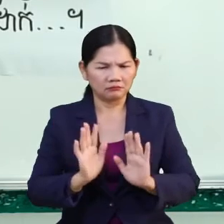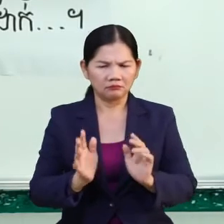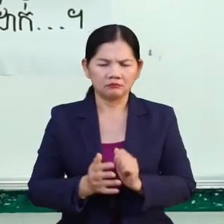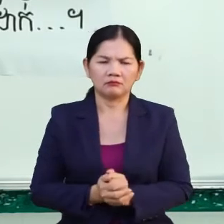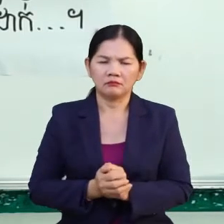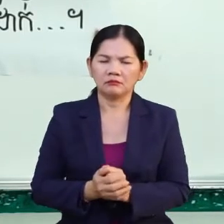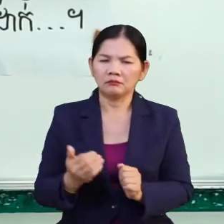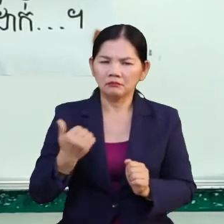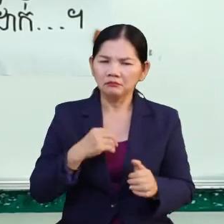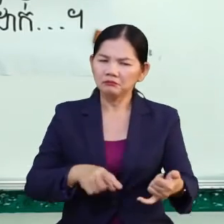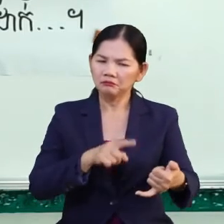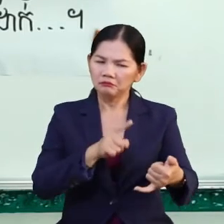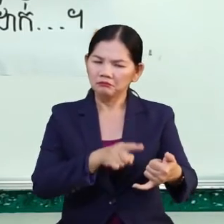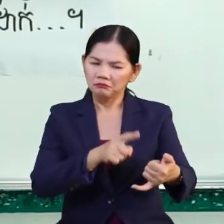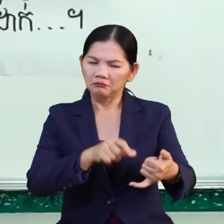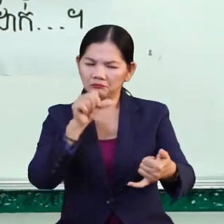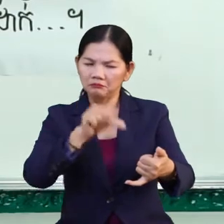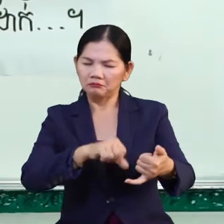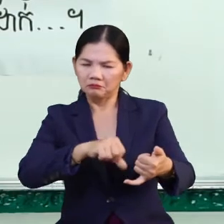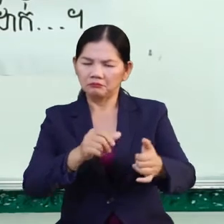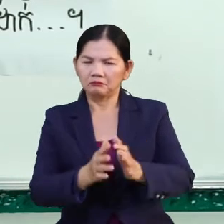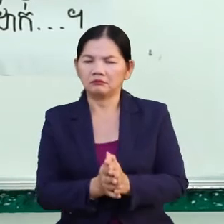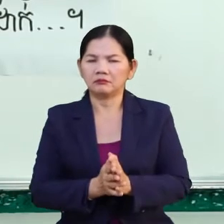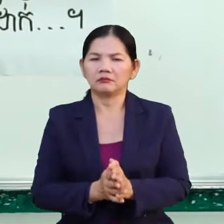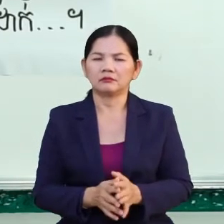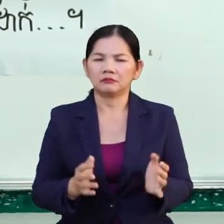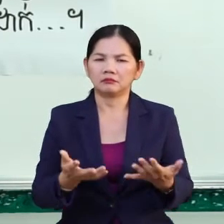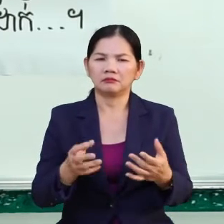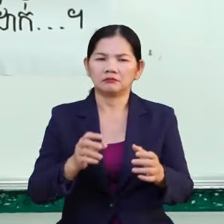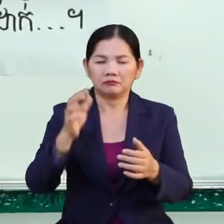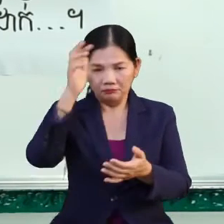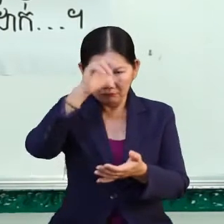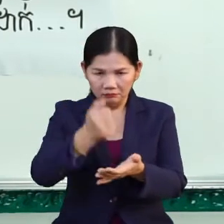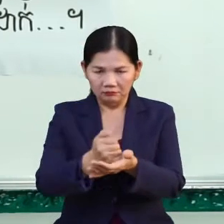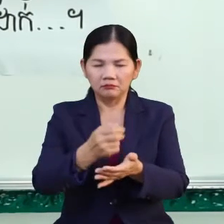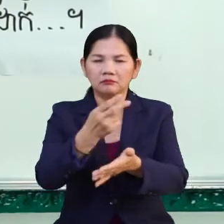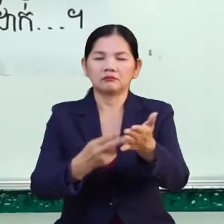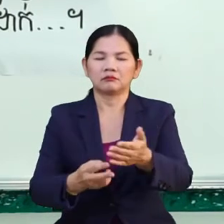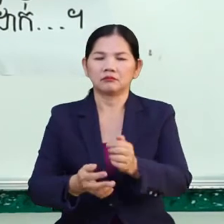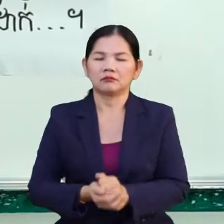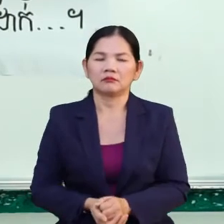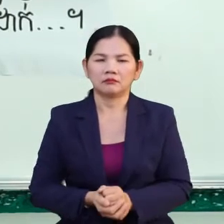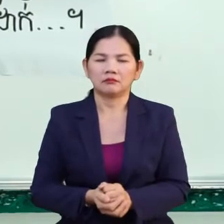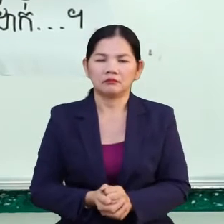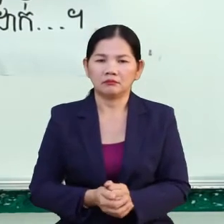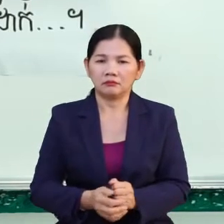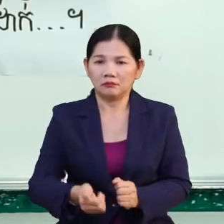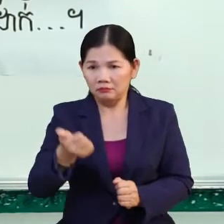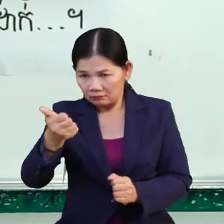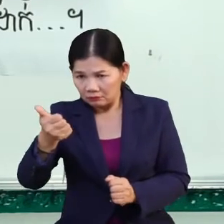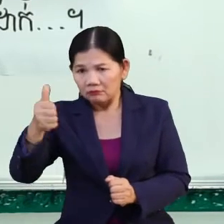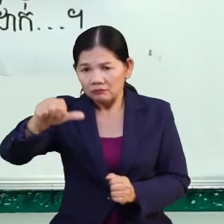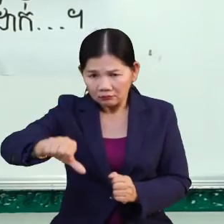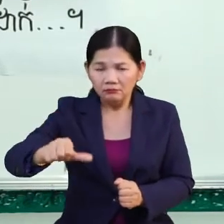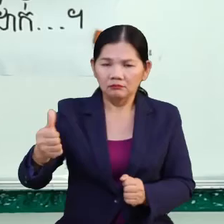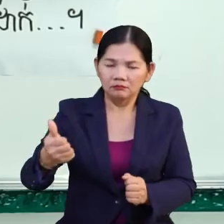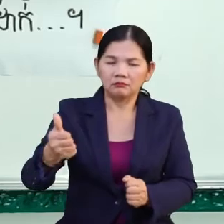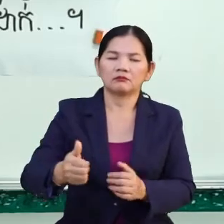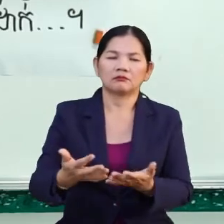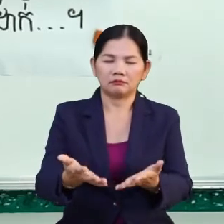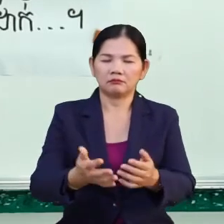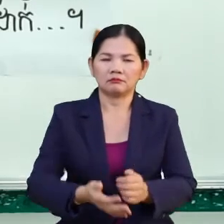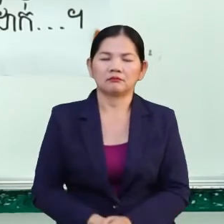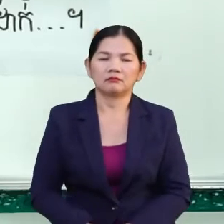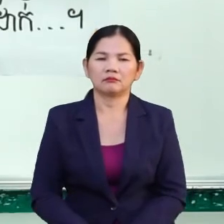ងចេះប្រមាថមើលងាយគេតើវានឹងទទួលផលដូចម្តេចខ្លះតើផលនោះផលល្អឬផលអាក្រក់តោះចាប់ដើមគិតទាំងអស់គ្នា